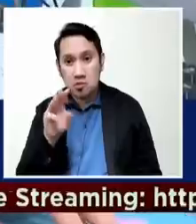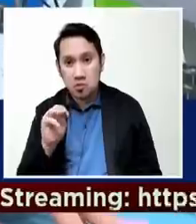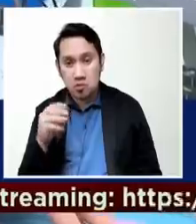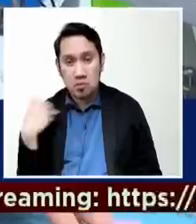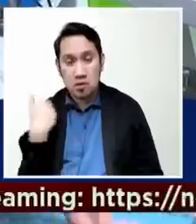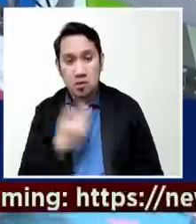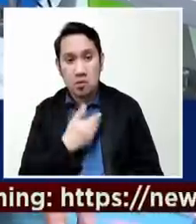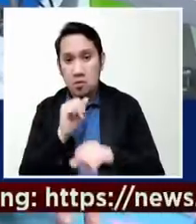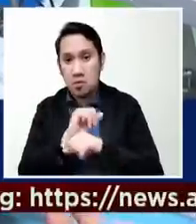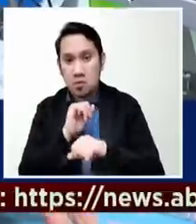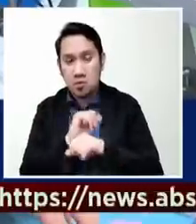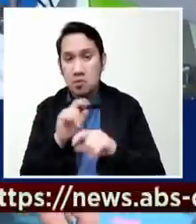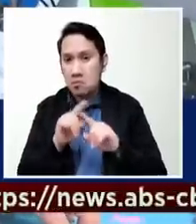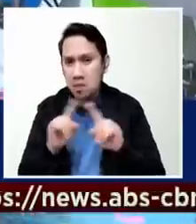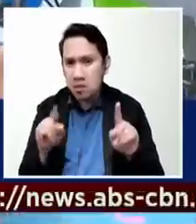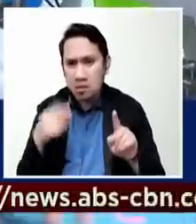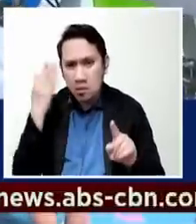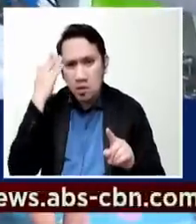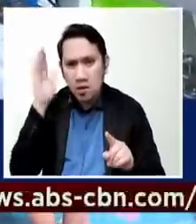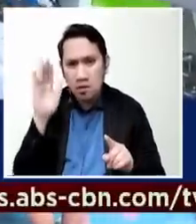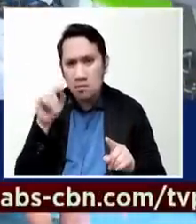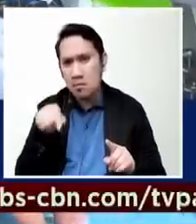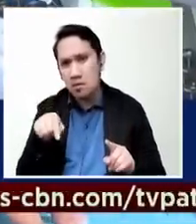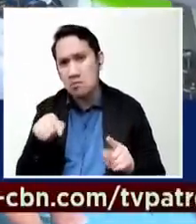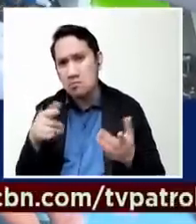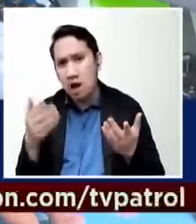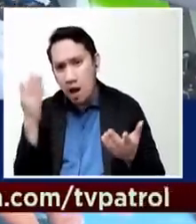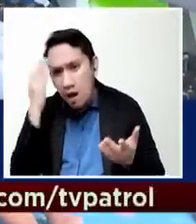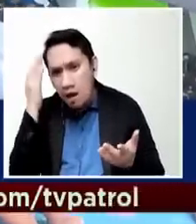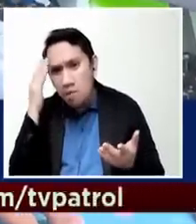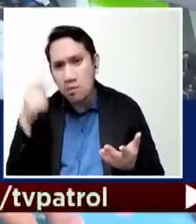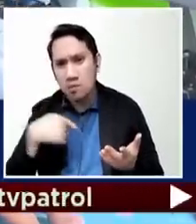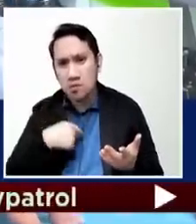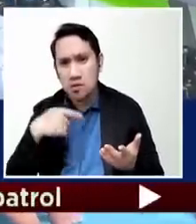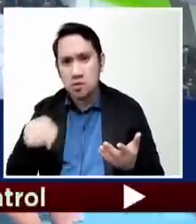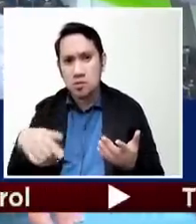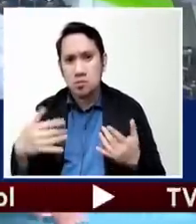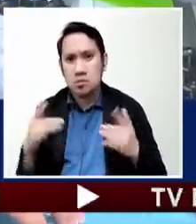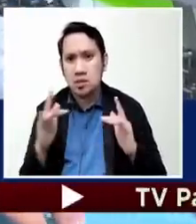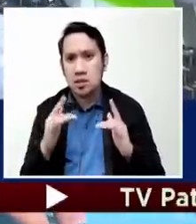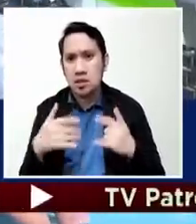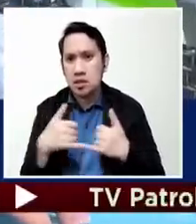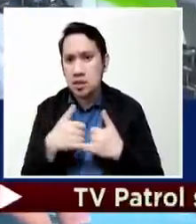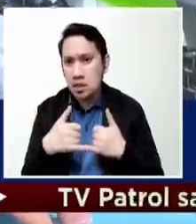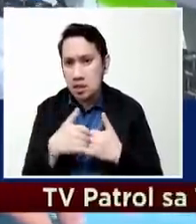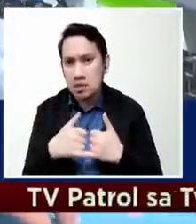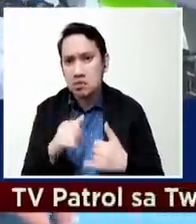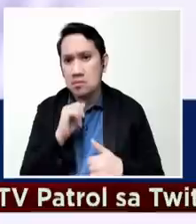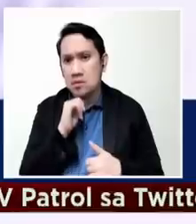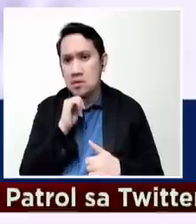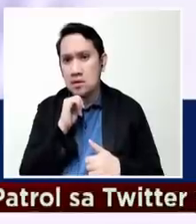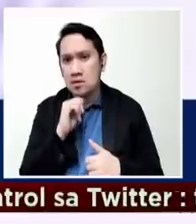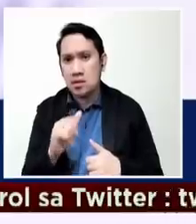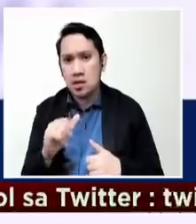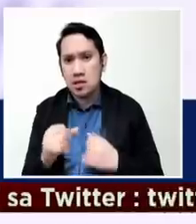pero sa pagkakaalam talaga namin at sa totoo, online gaming po kami, hindi po kami love scam or